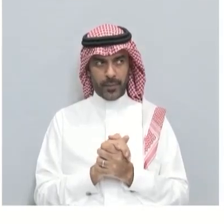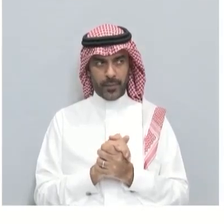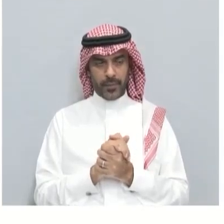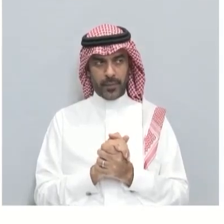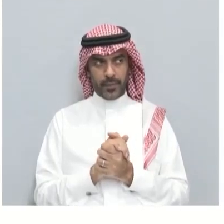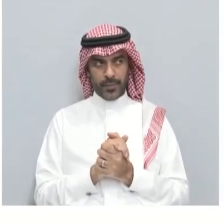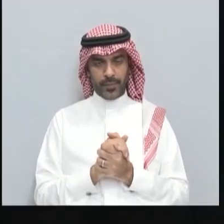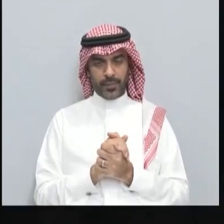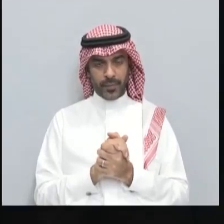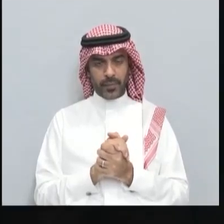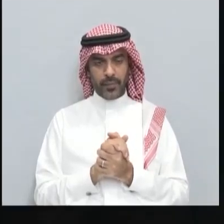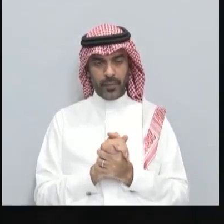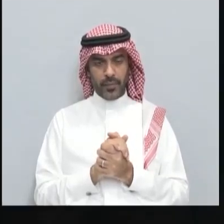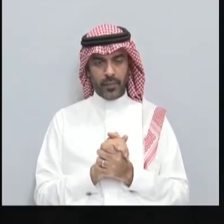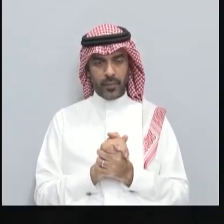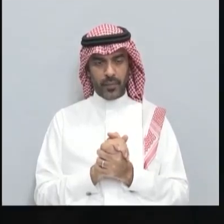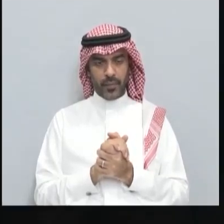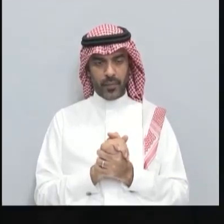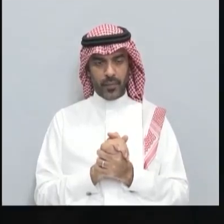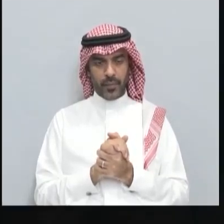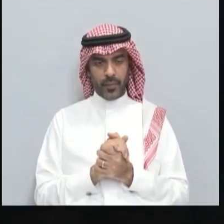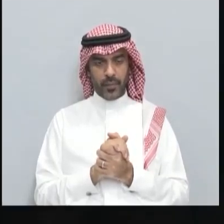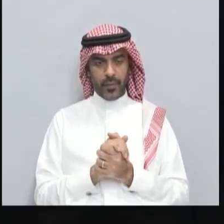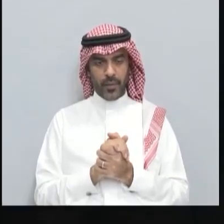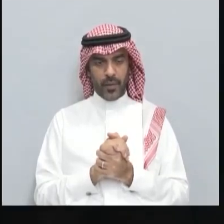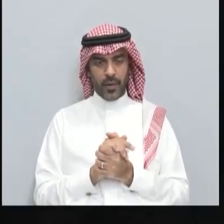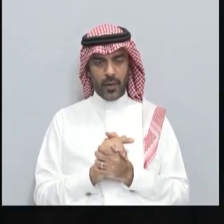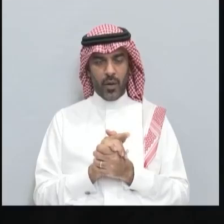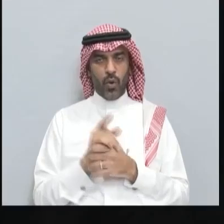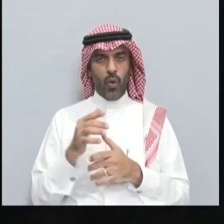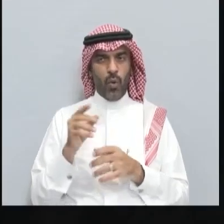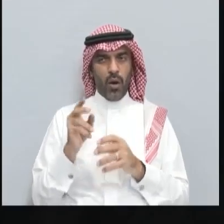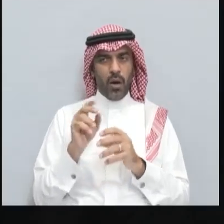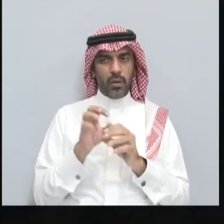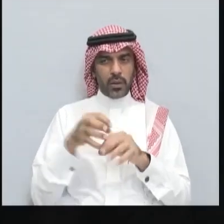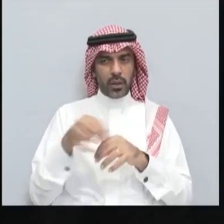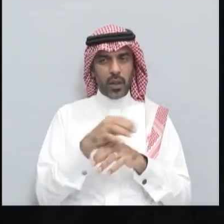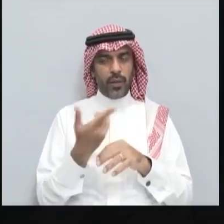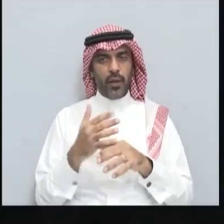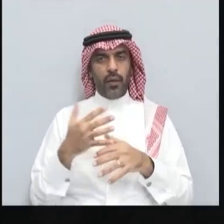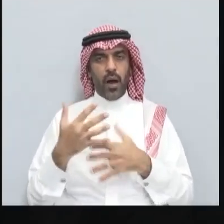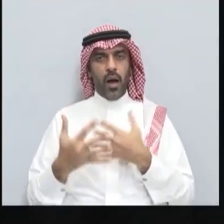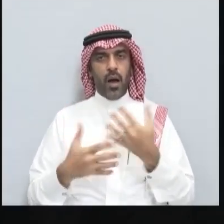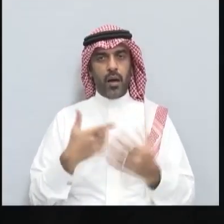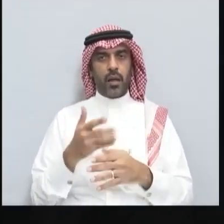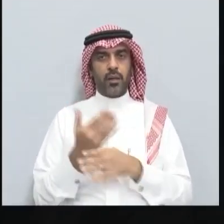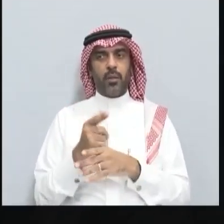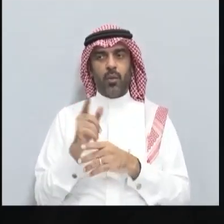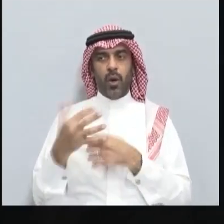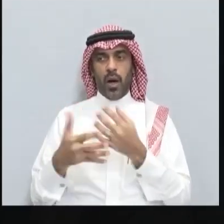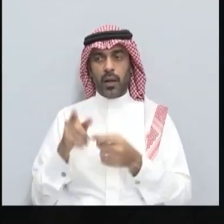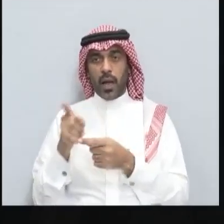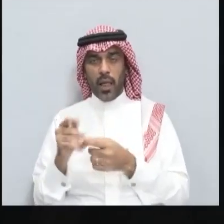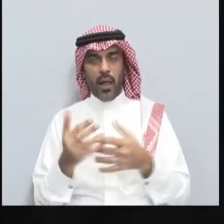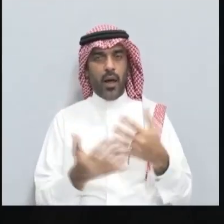تقترب عندما تقترب نقارن الكثافه اعلى كثافه جزء منها ماذا يغوص ويكون لي براكين